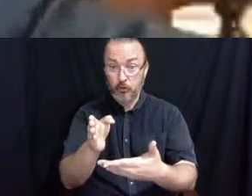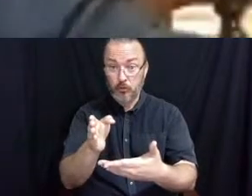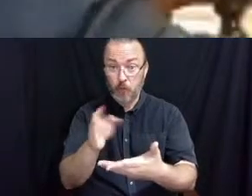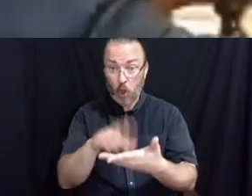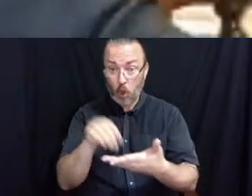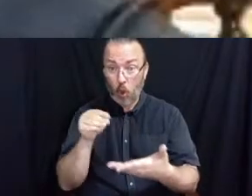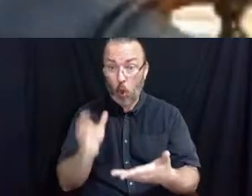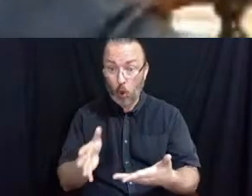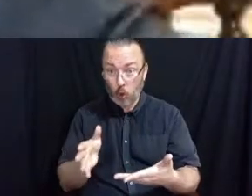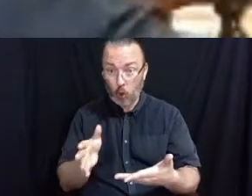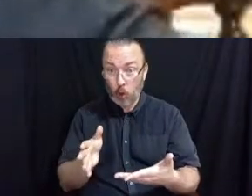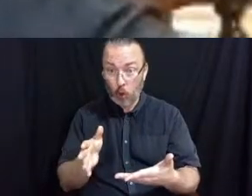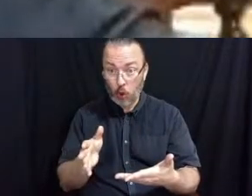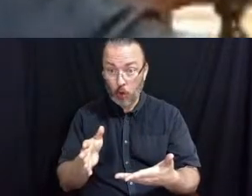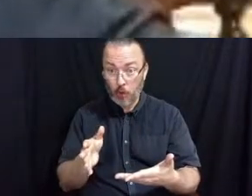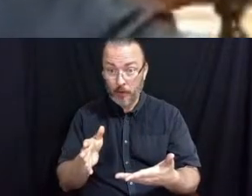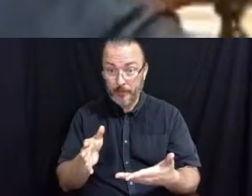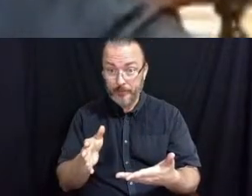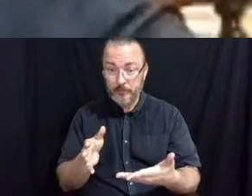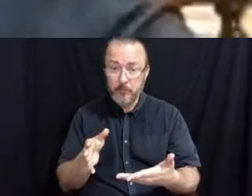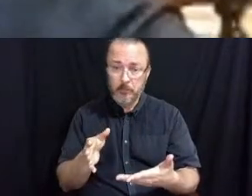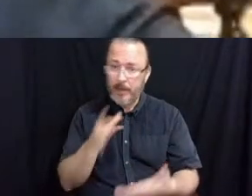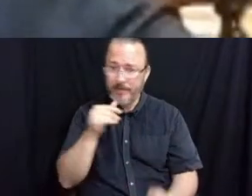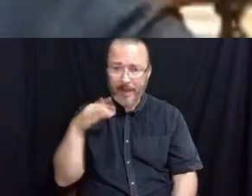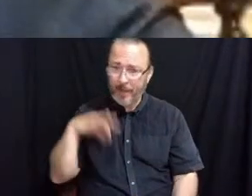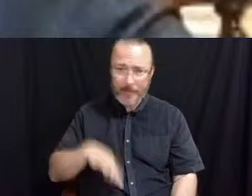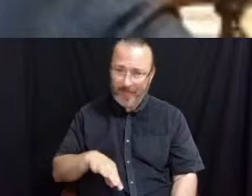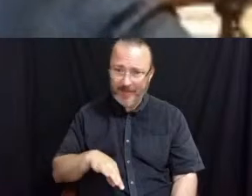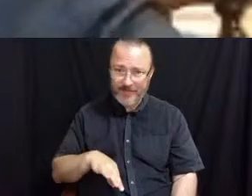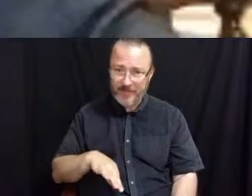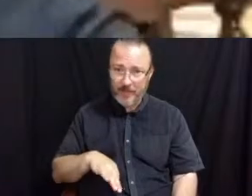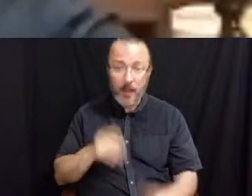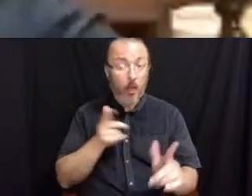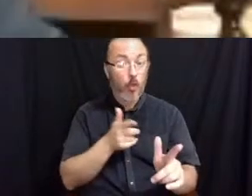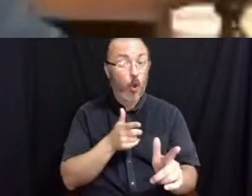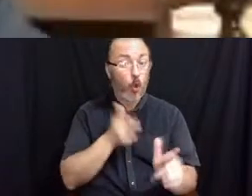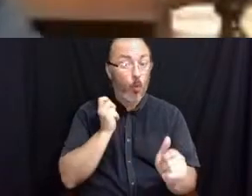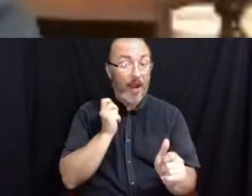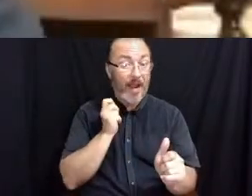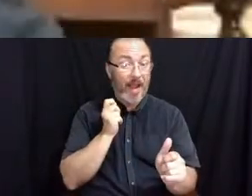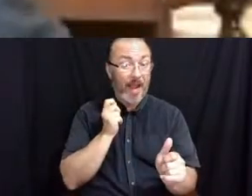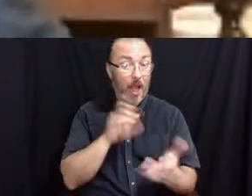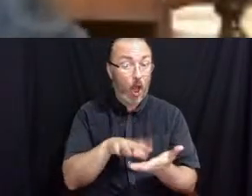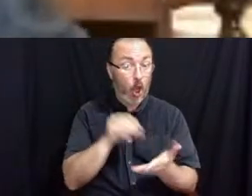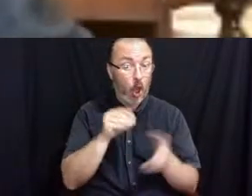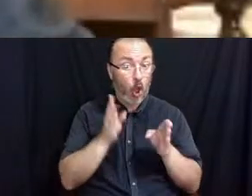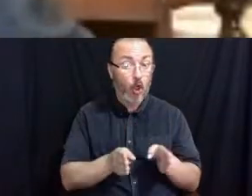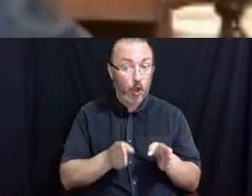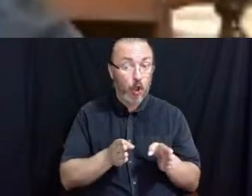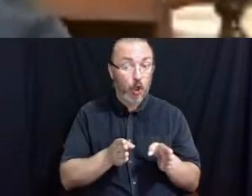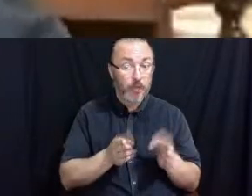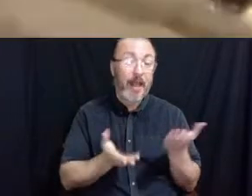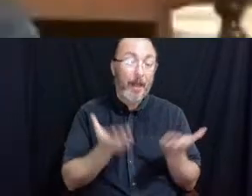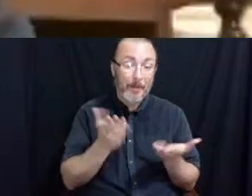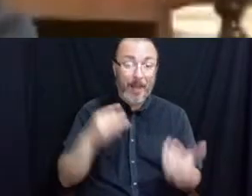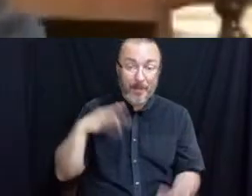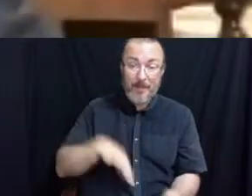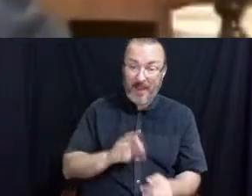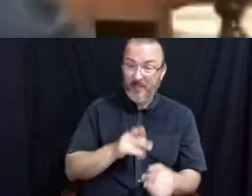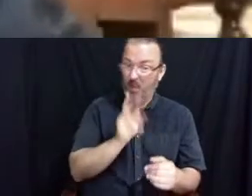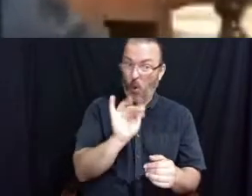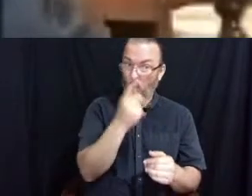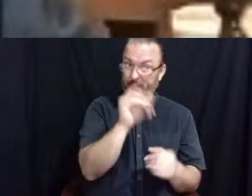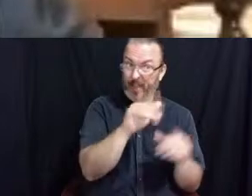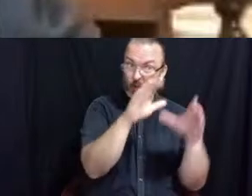Les apprenants de niveau moyen ou les apprenants plus lents ne vont pas